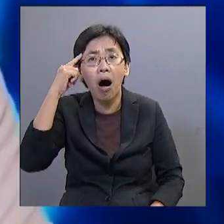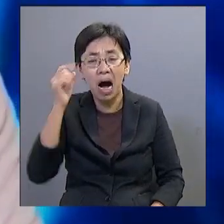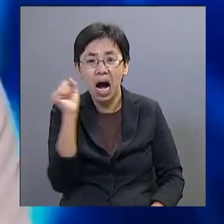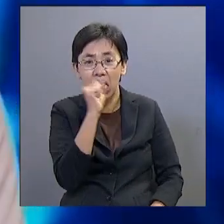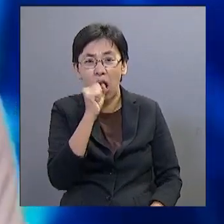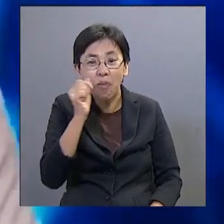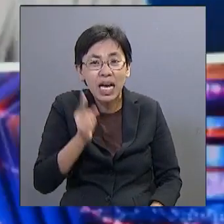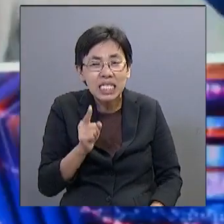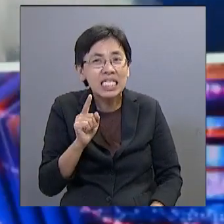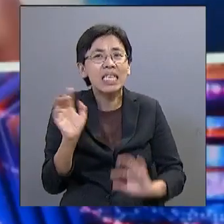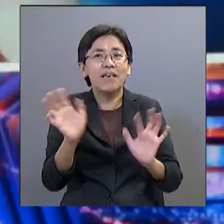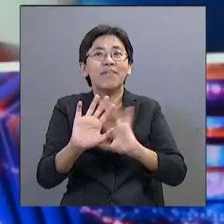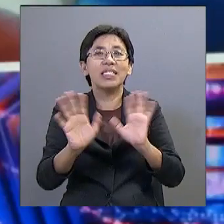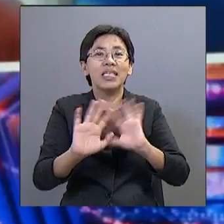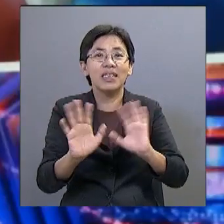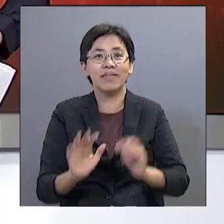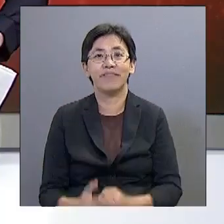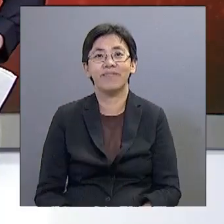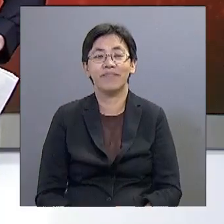รองเพลงอยู่จร ๆ คะ